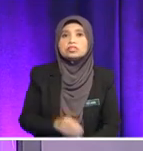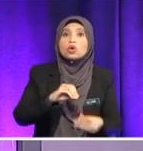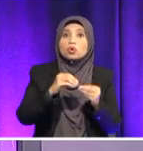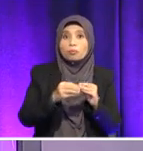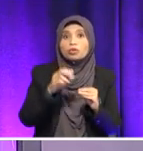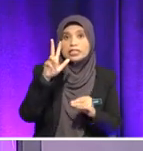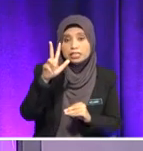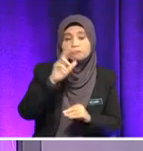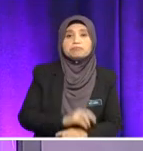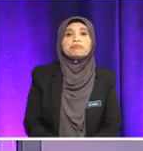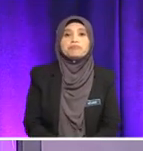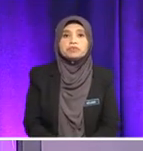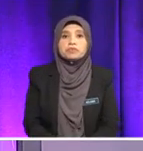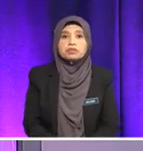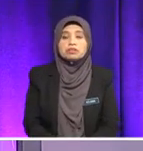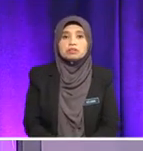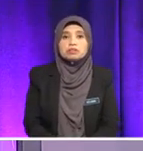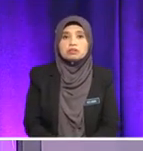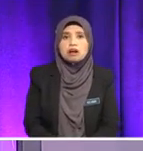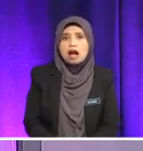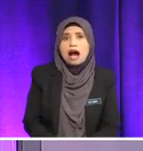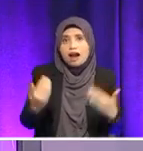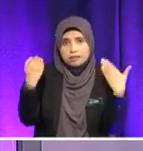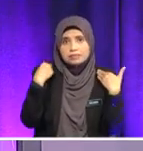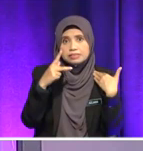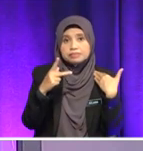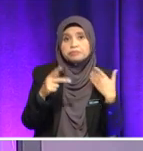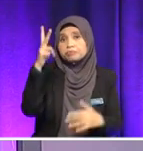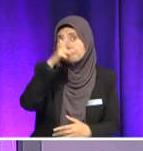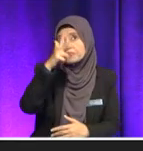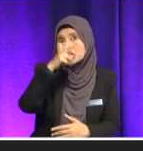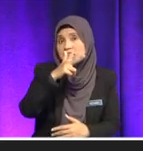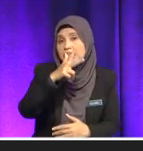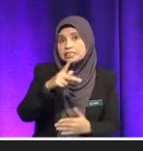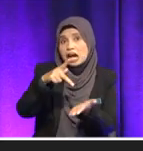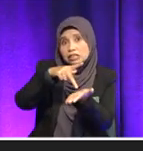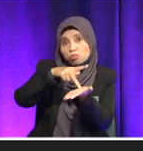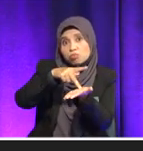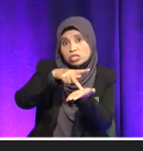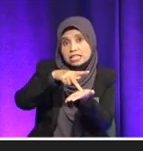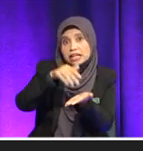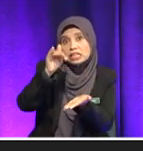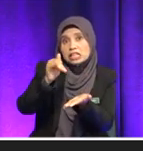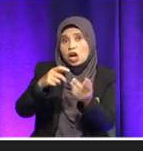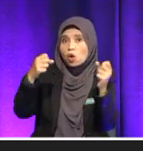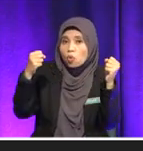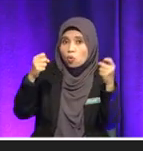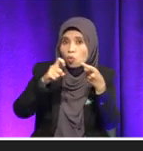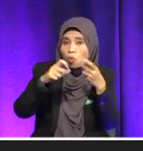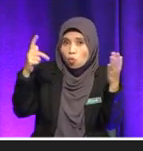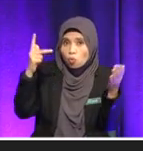Langkah ketiga mewujudkan kerajaan pusat yang kuat dengan kerajaan Negeri juga